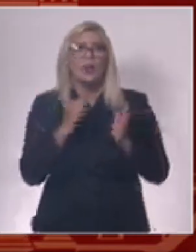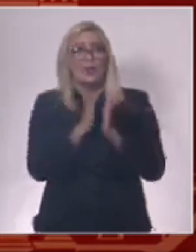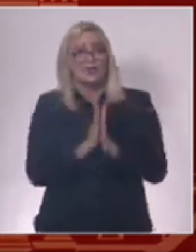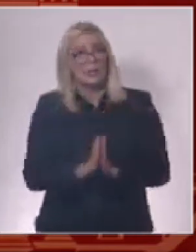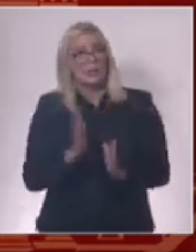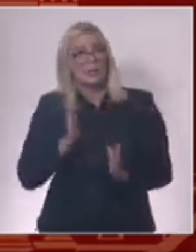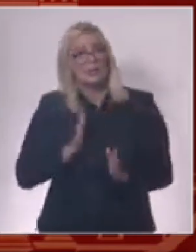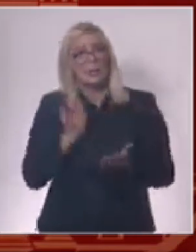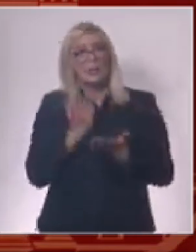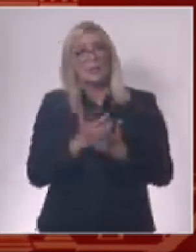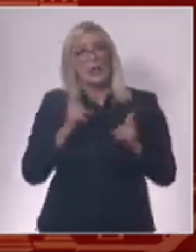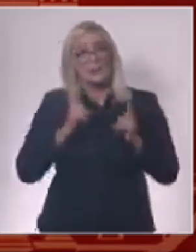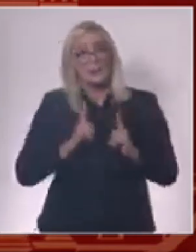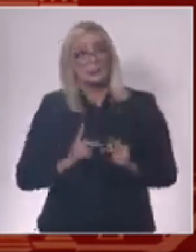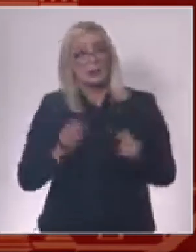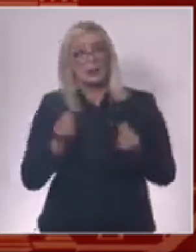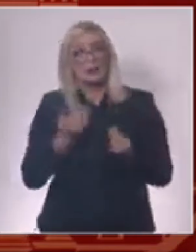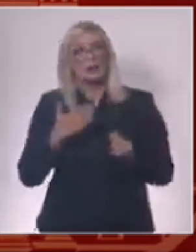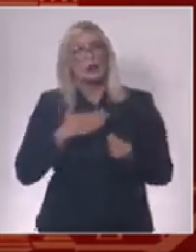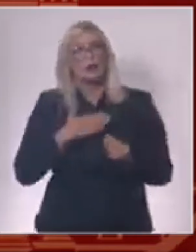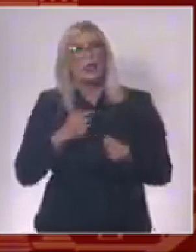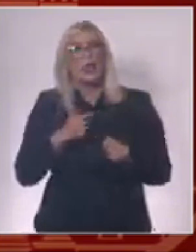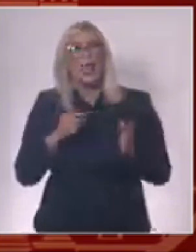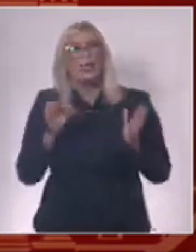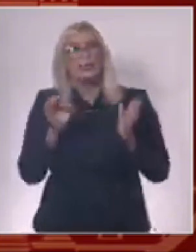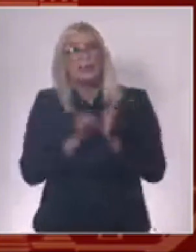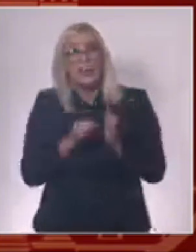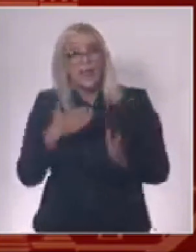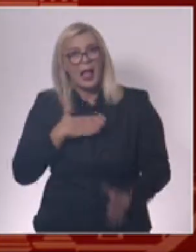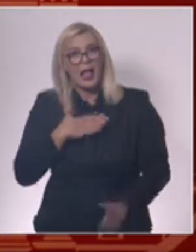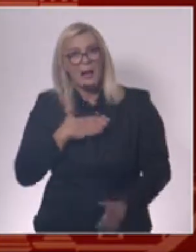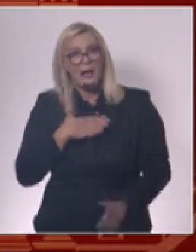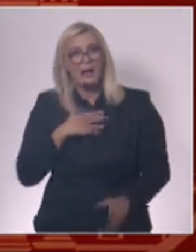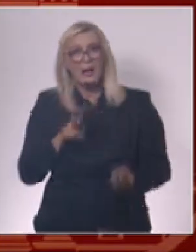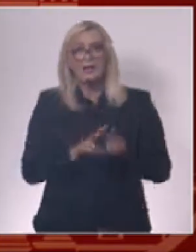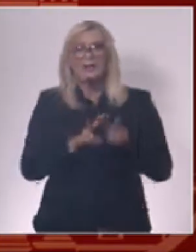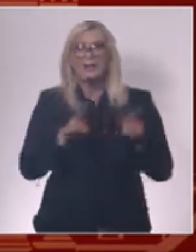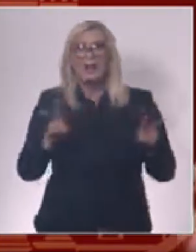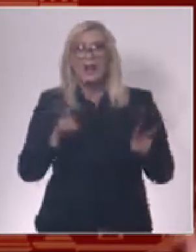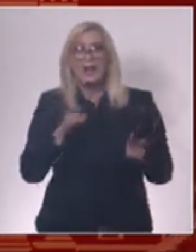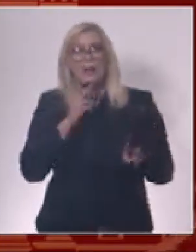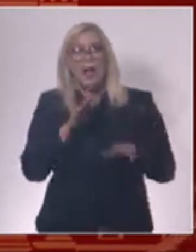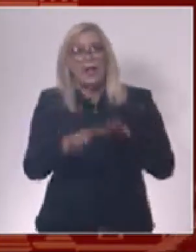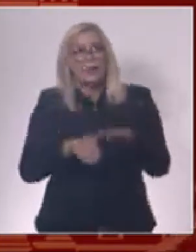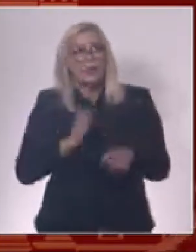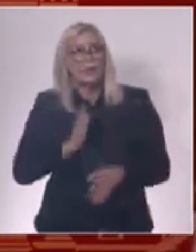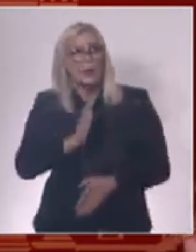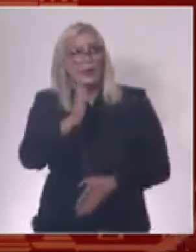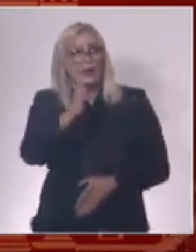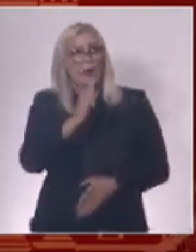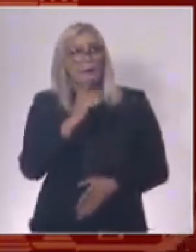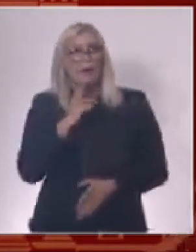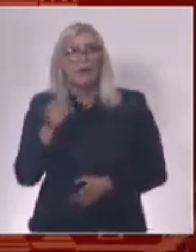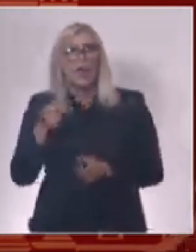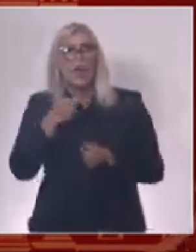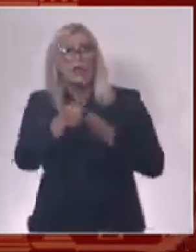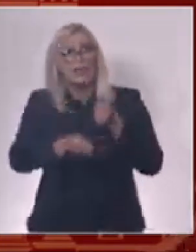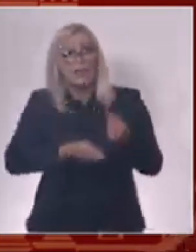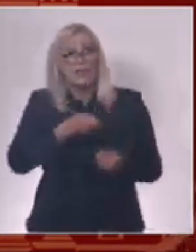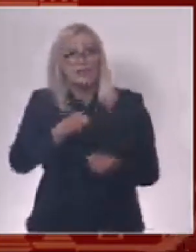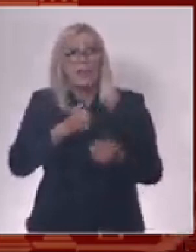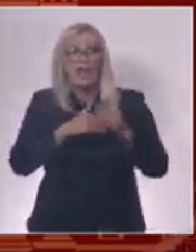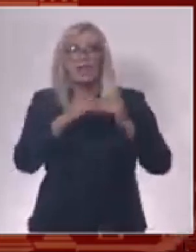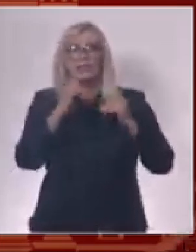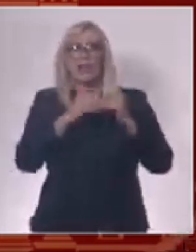да бидеме мирни, затоа што ние имаме цел да се развиваме, да одиме напред, да носиме инвестиции, да градиме, да